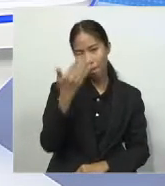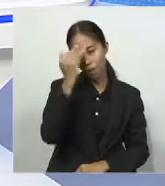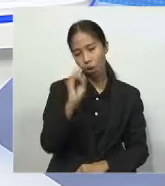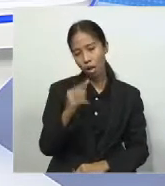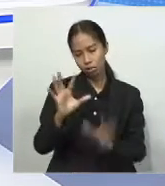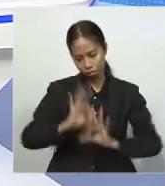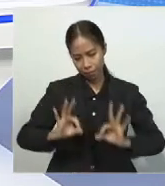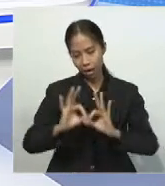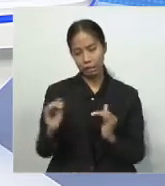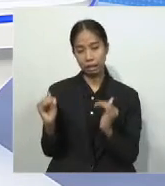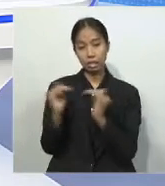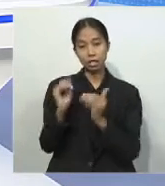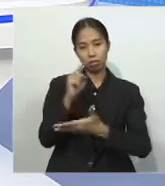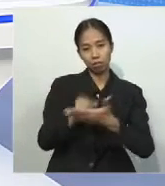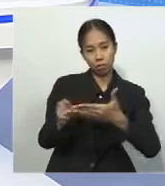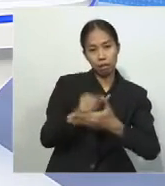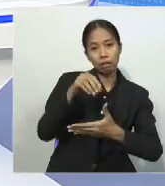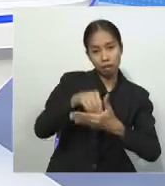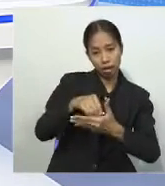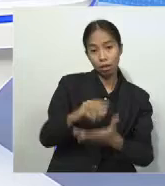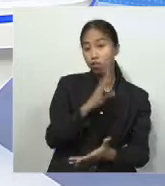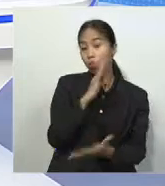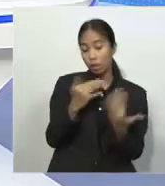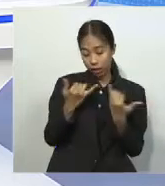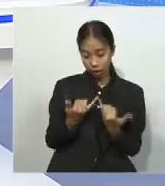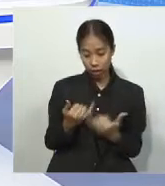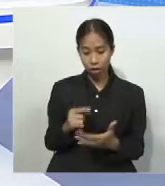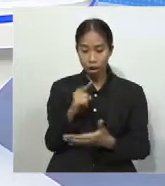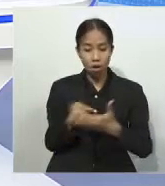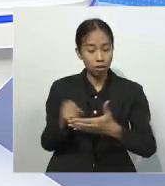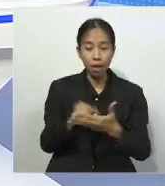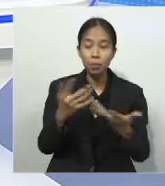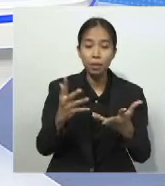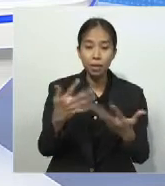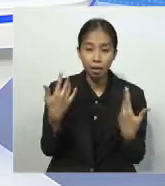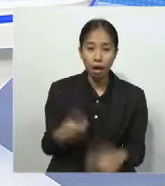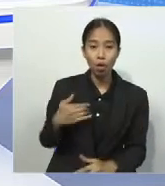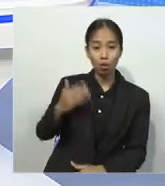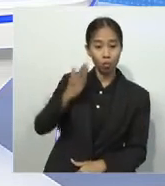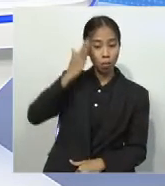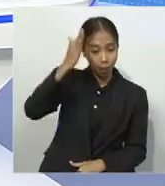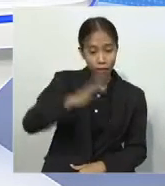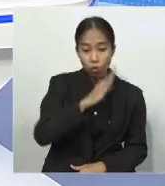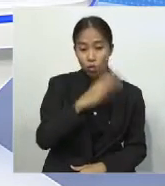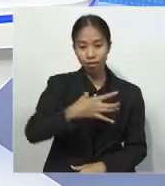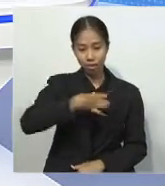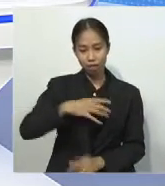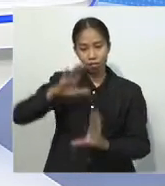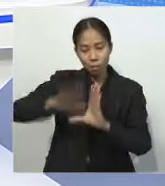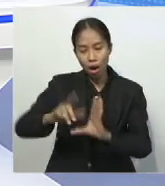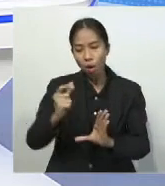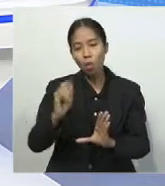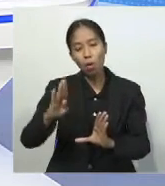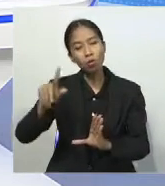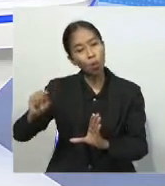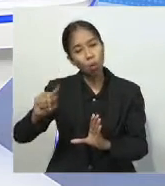ช่เพราะว่าถ้าเกิดว่าไม่ไปเลือกตั้งครั้งนี้เสียสิทธิ์อย่างถ้าคุณจะไปเป็นนักการเมืองท้องถิ่นที่แก่งหางแมวเกิดเขารับกำนันผู้ใหญ่บ้านคุณ